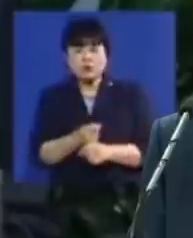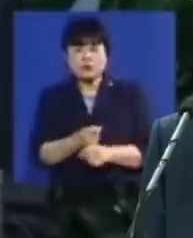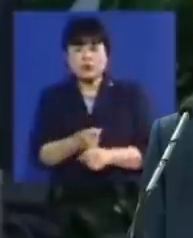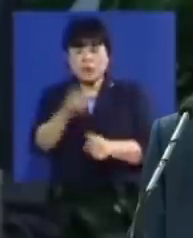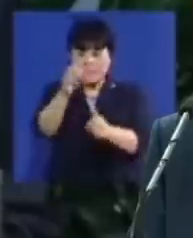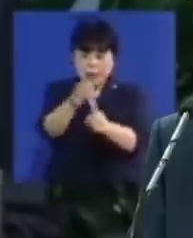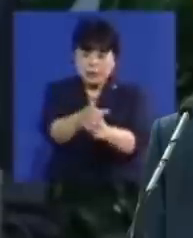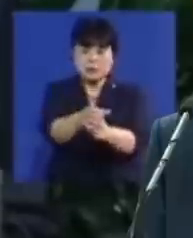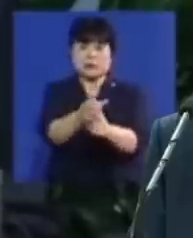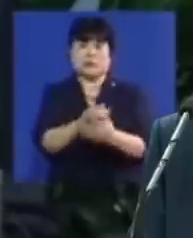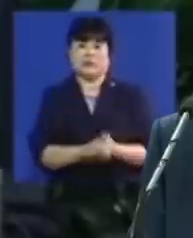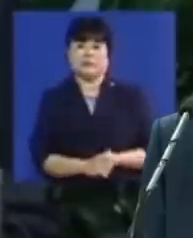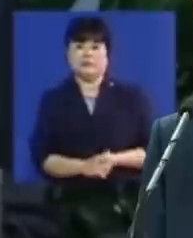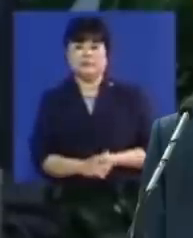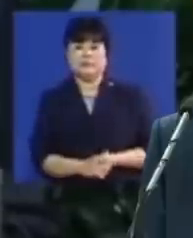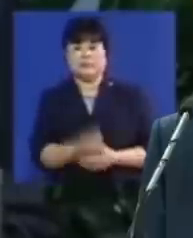넘어가서